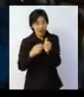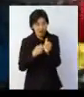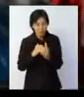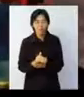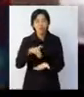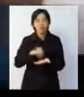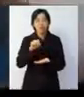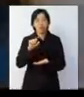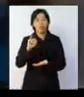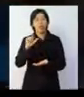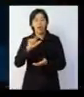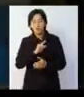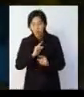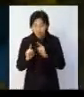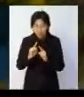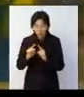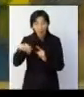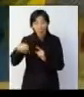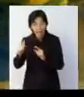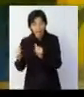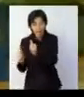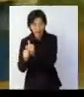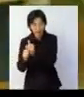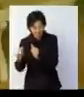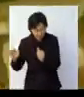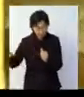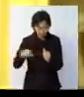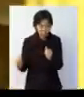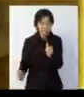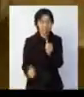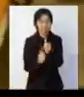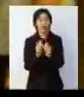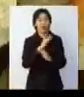เป็นตัวกลางในการจัดหาผู้ช่วยคนพิการมาดูแลให้ค่ะ